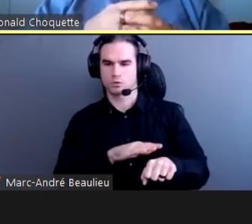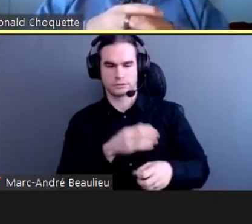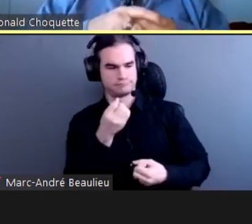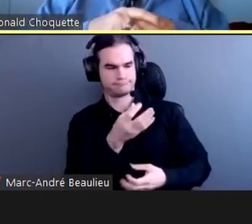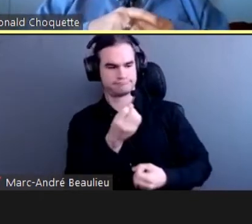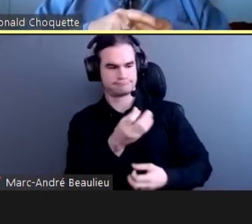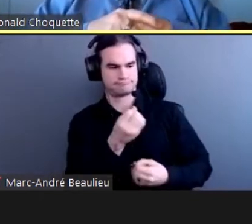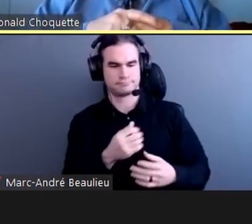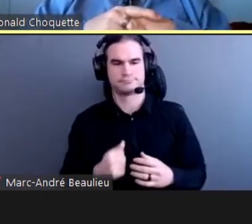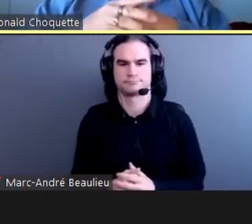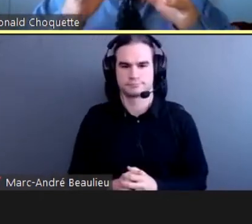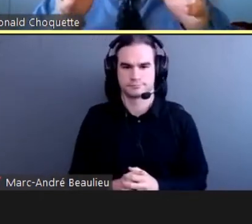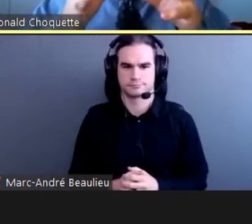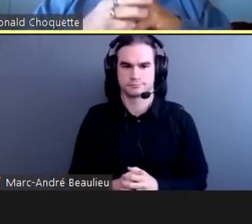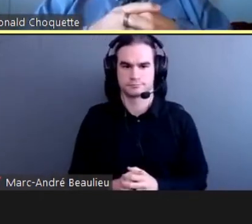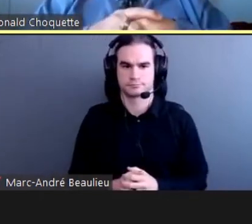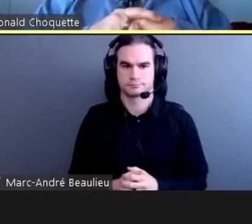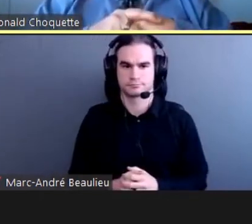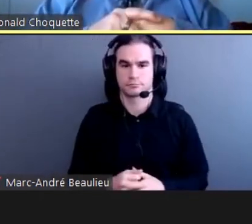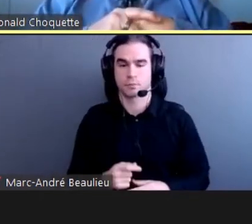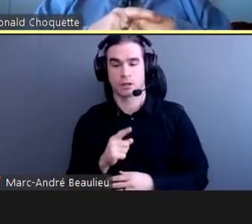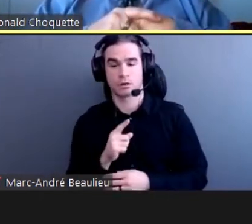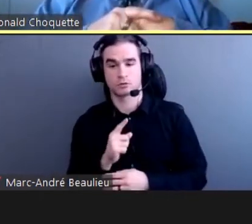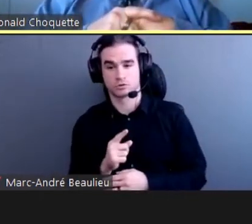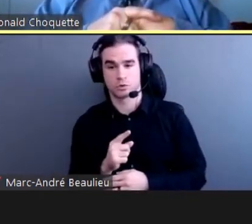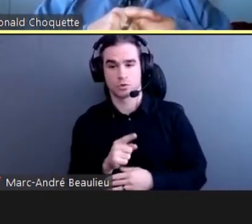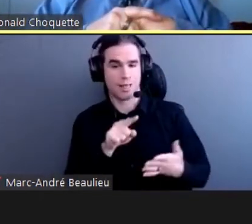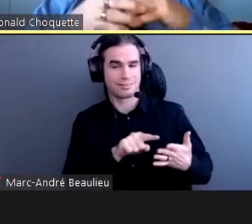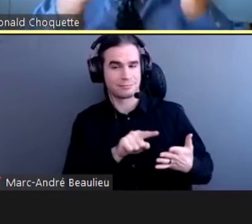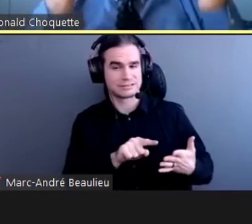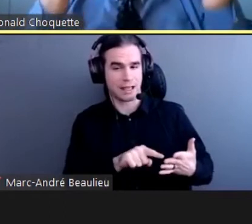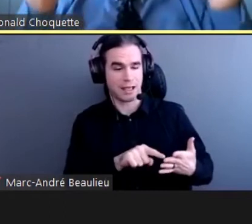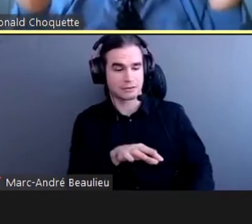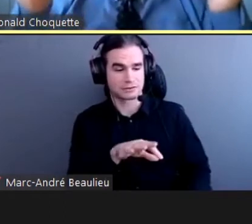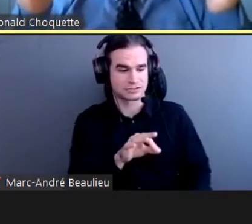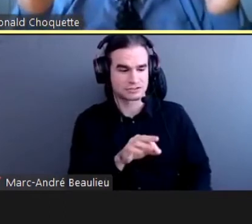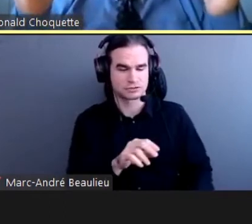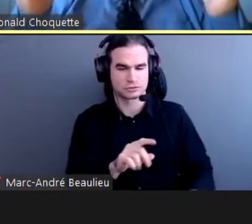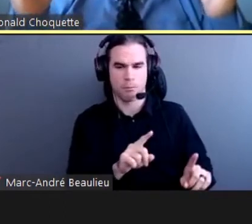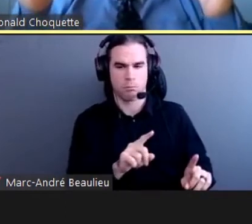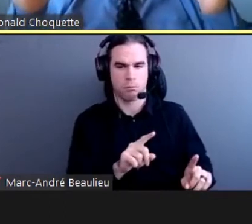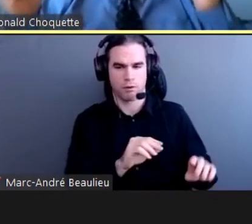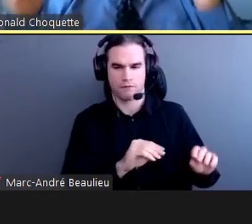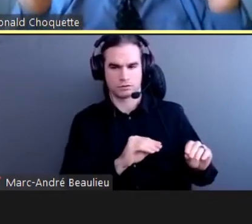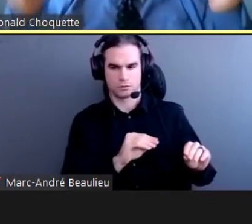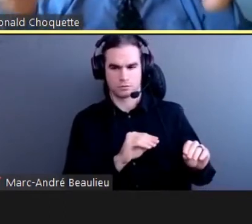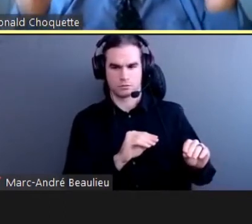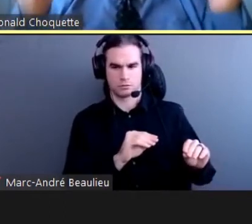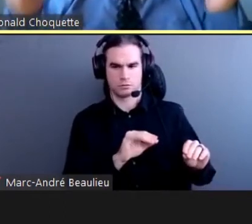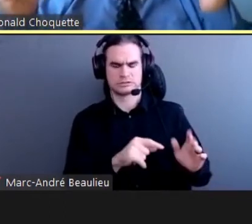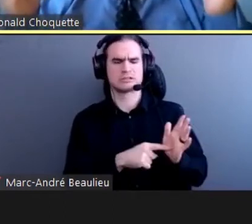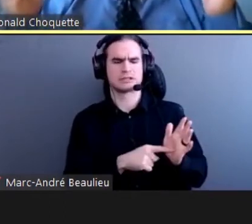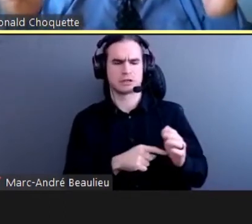Bon, c'est sûr qu'un dépistage, ce n'est pas une évaluation. OK? Si on fait juste entendre des sons, puis vous dites